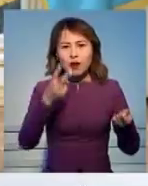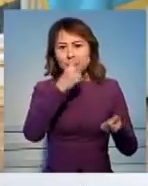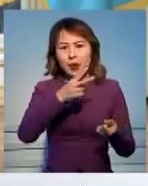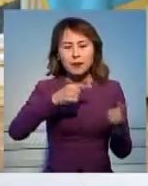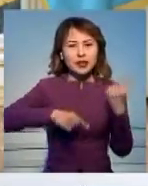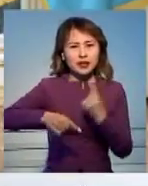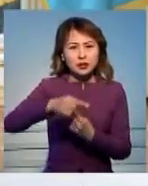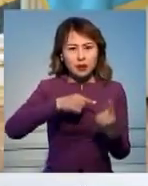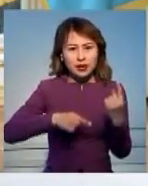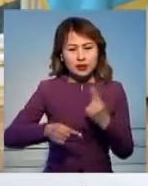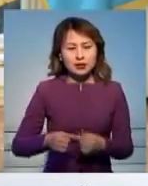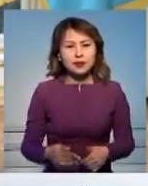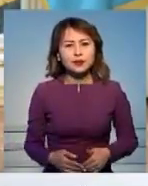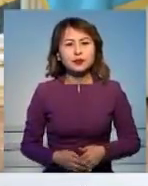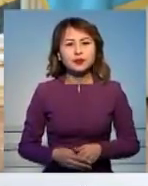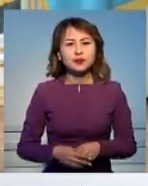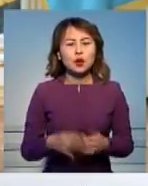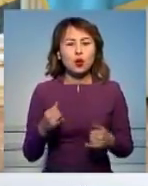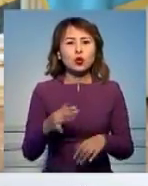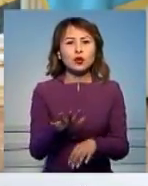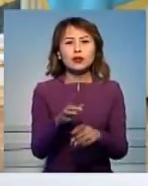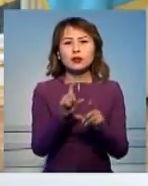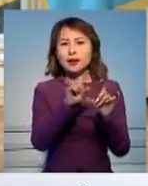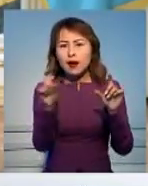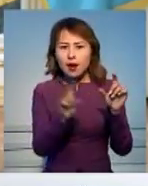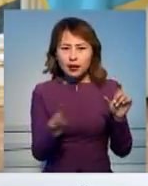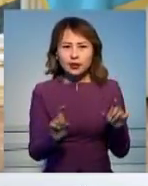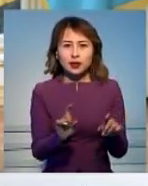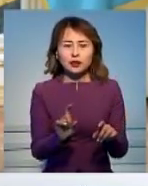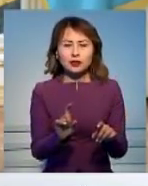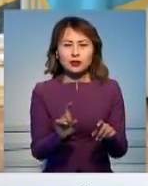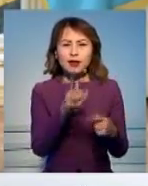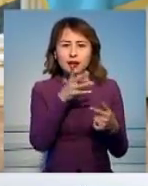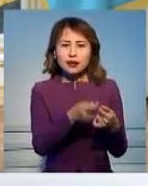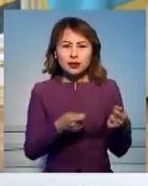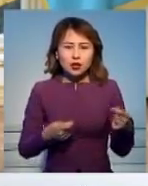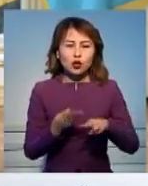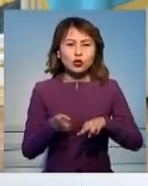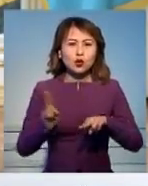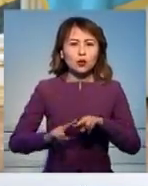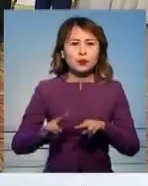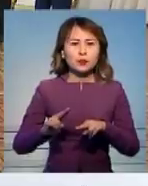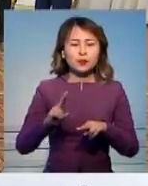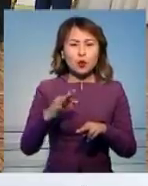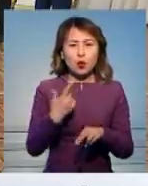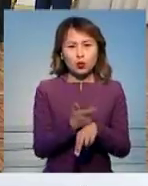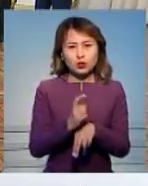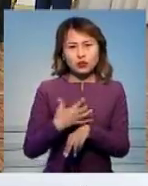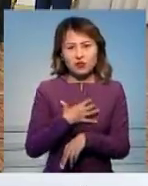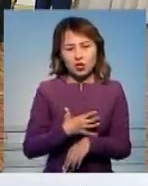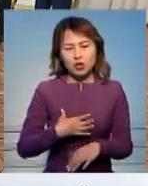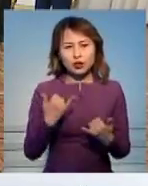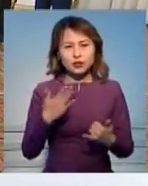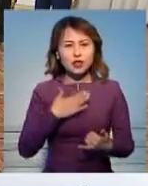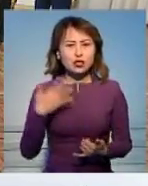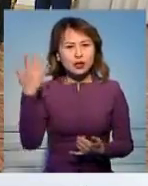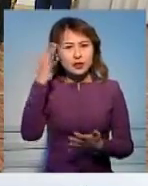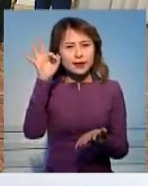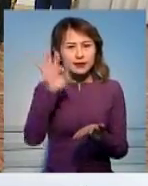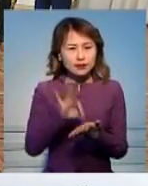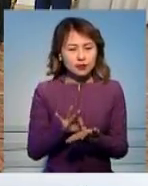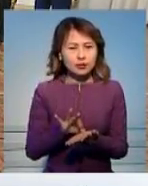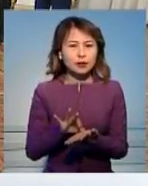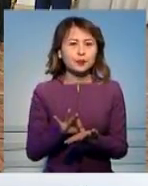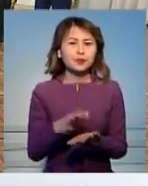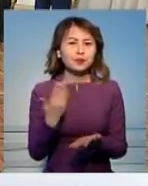предпринимательской деятельности». Он такой длинный, но он имеет очень большую значимость и суть. Главная цель вносимых